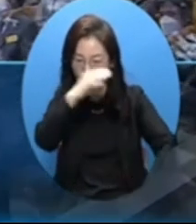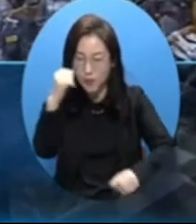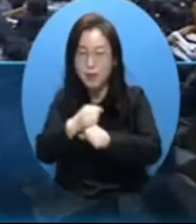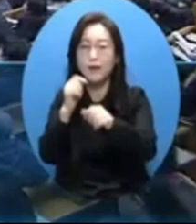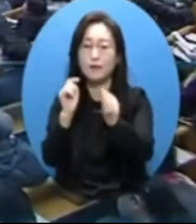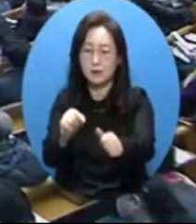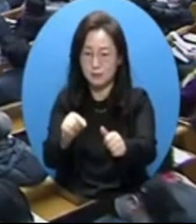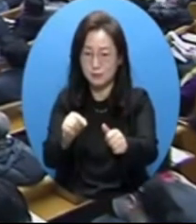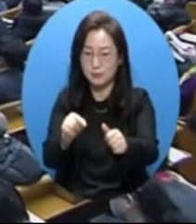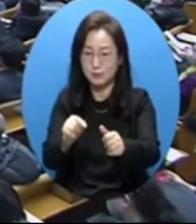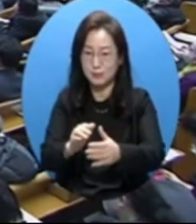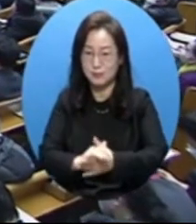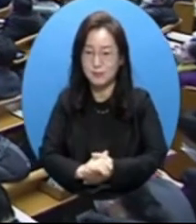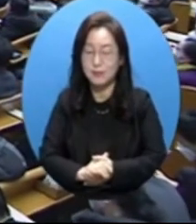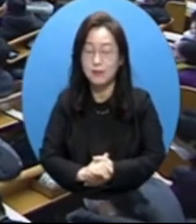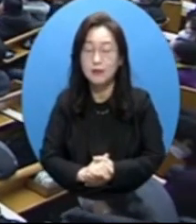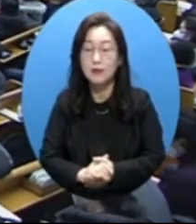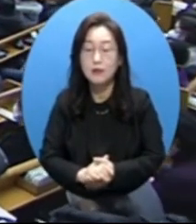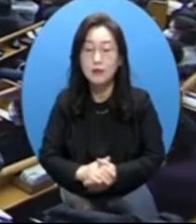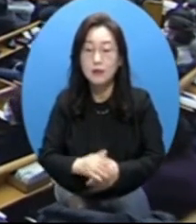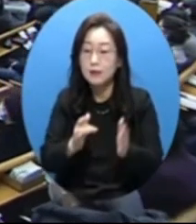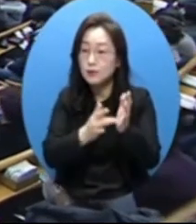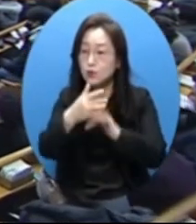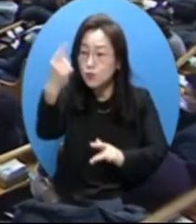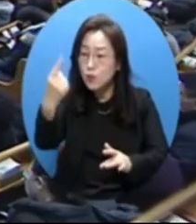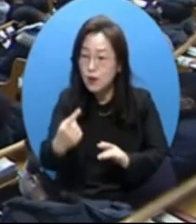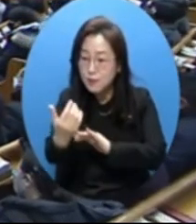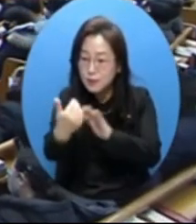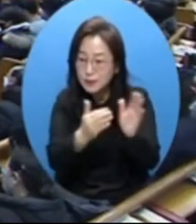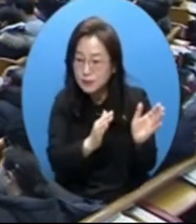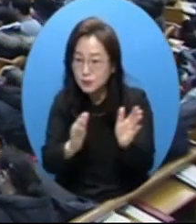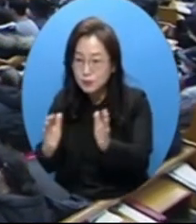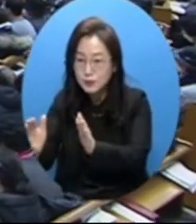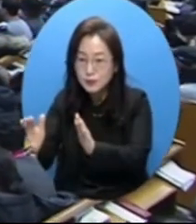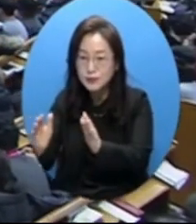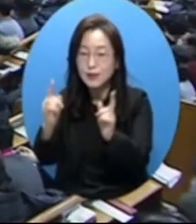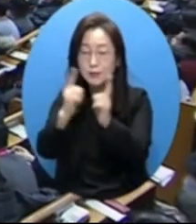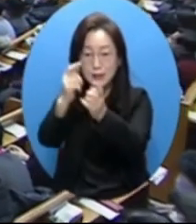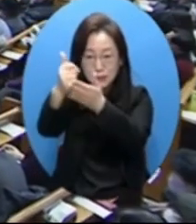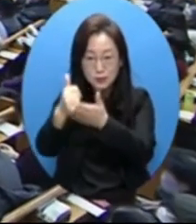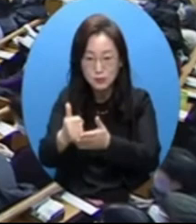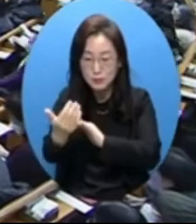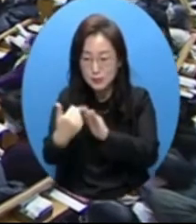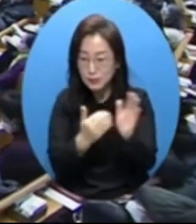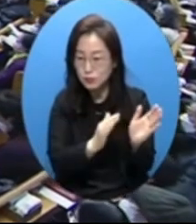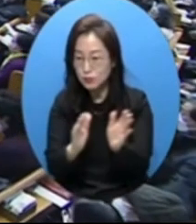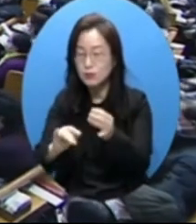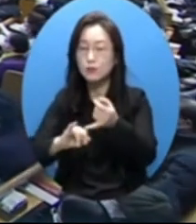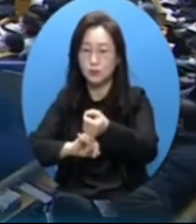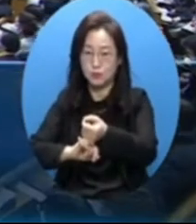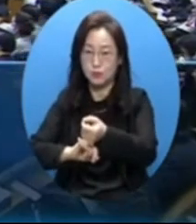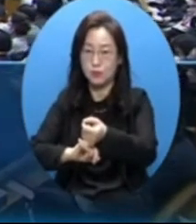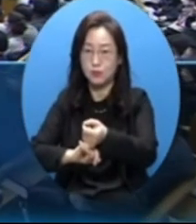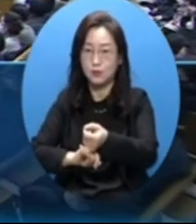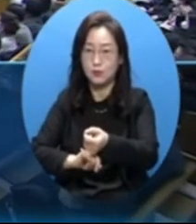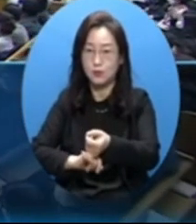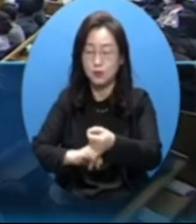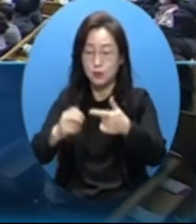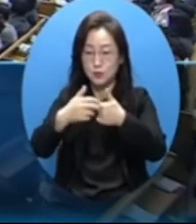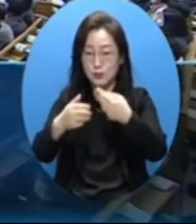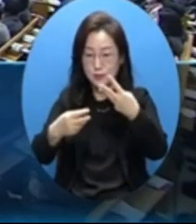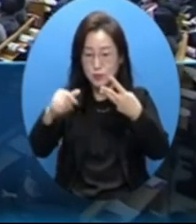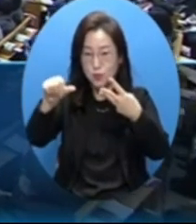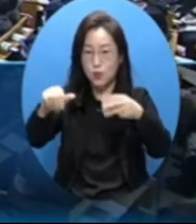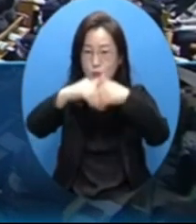예수님 오실 길을 예비하는 주님 맞을 준비하는 우리 모두가 되어야 합니다 누가복음 3종 5절을 말씀합니다